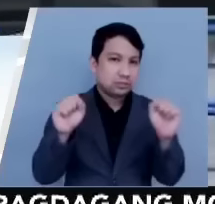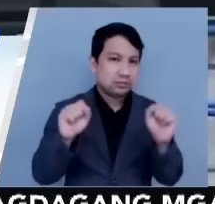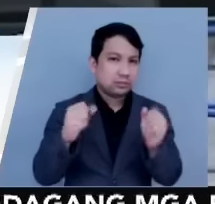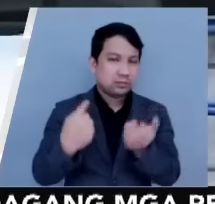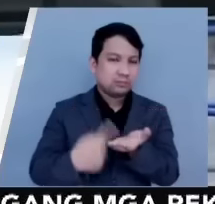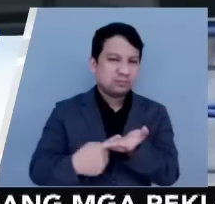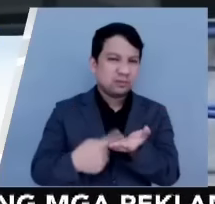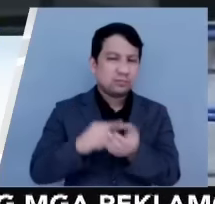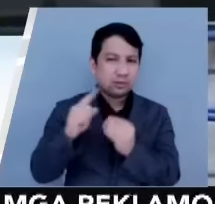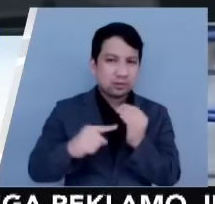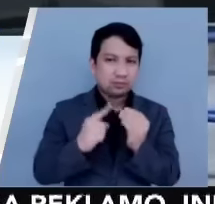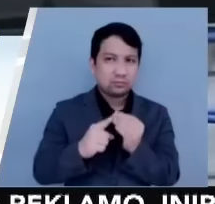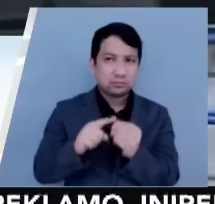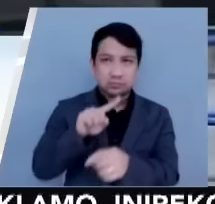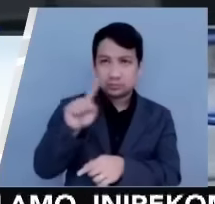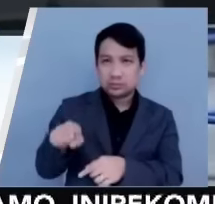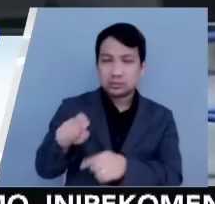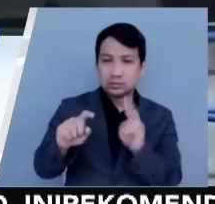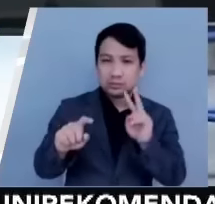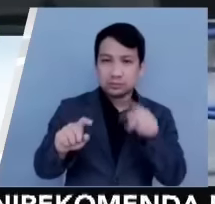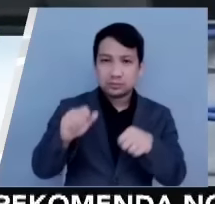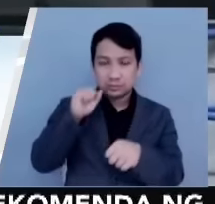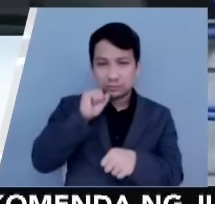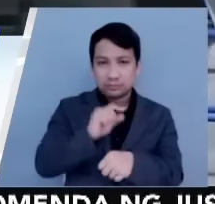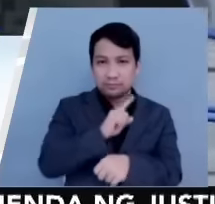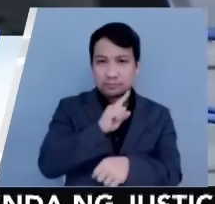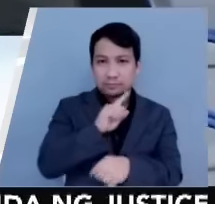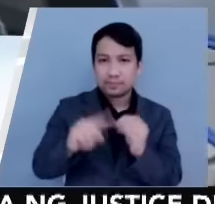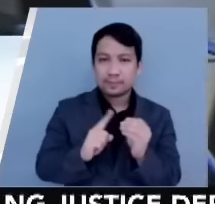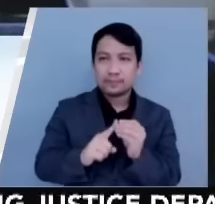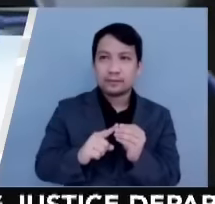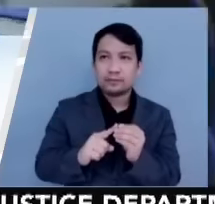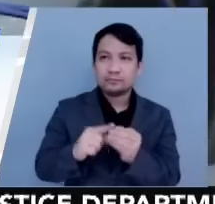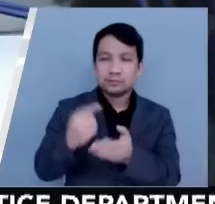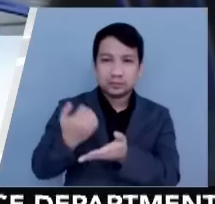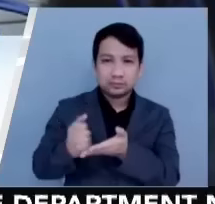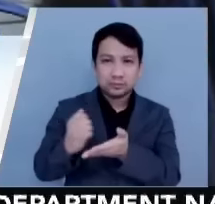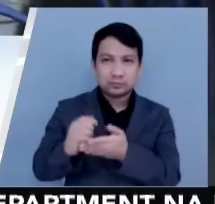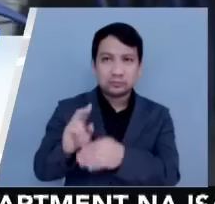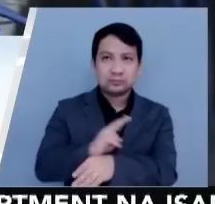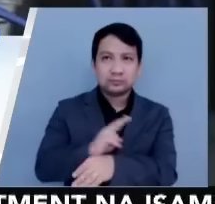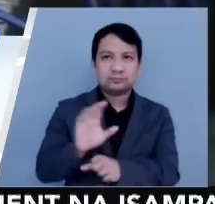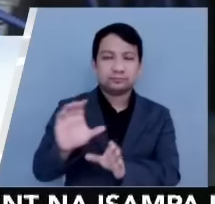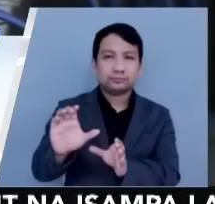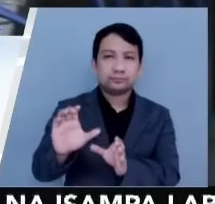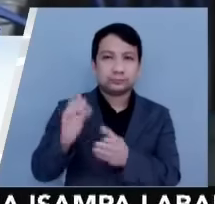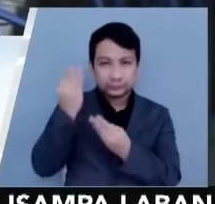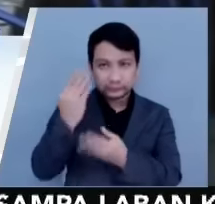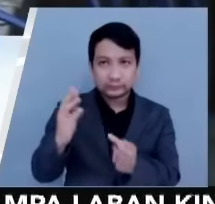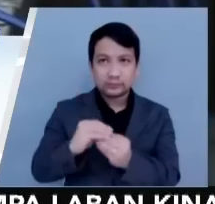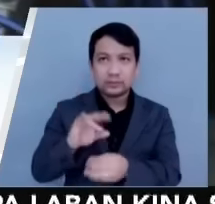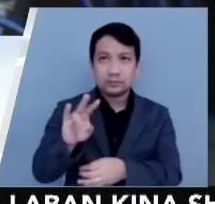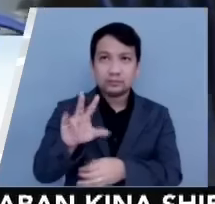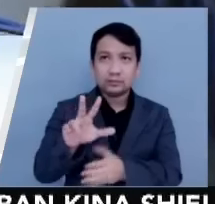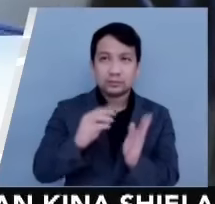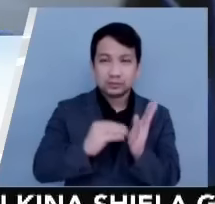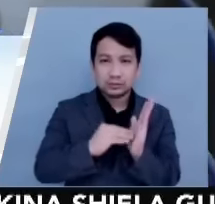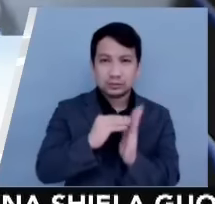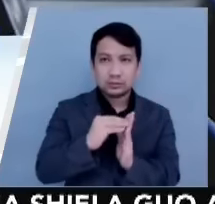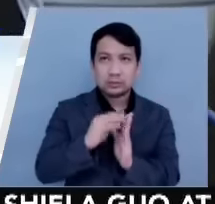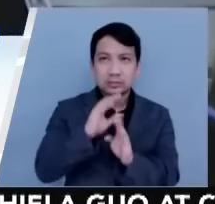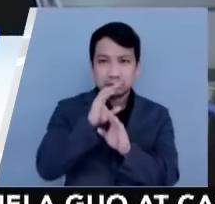bang tinanong si Vice President Sara Duterte tungkol sa paggastos ng kanyang tanggapan sa kontrobersyal na 73 million pesos na confidential funds